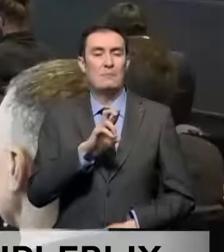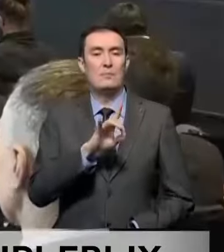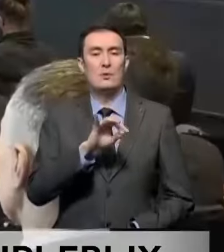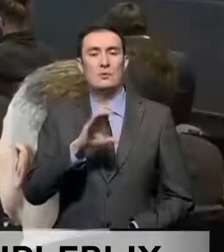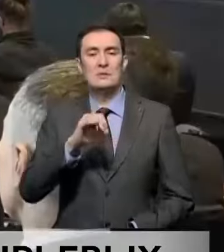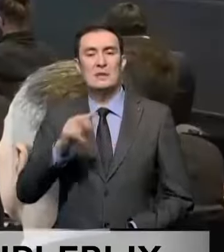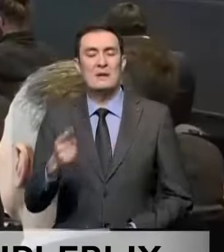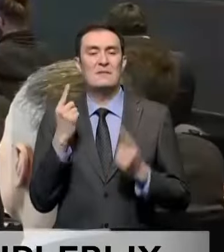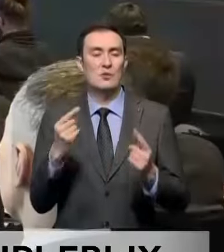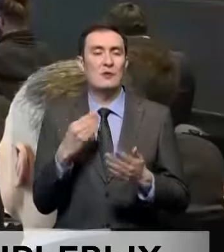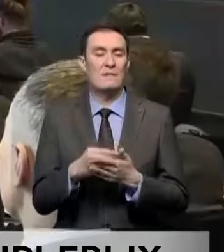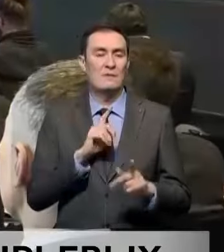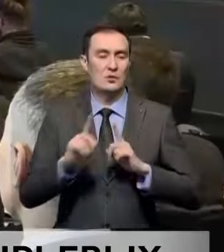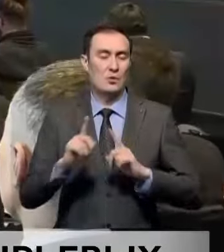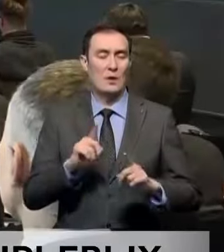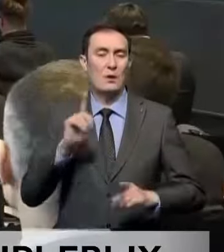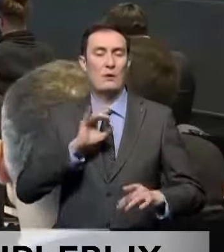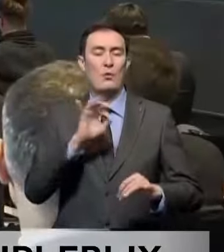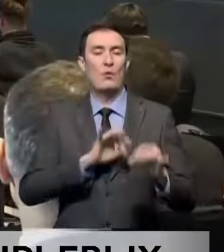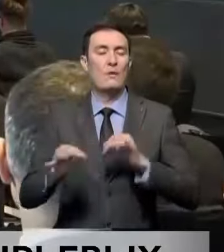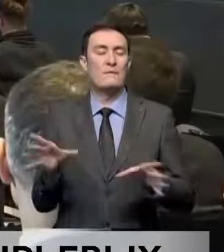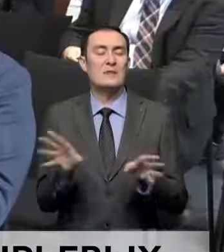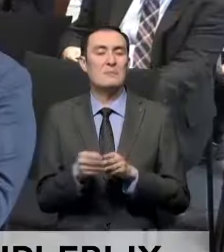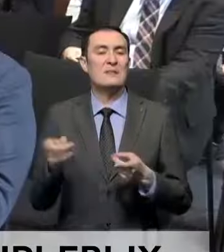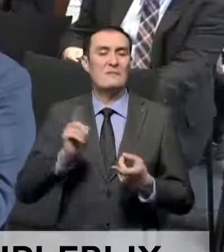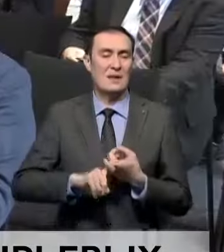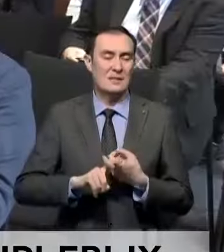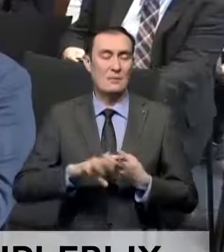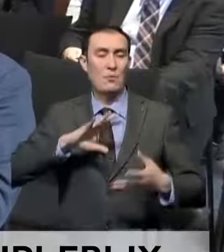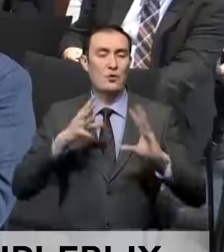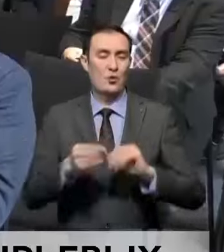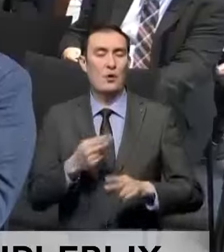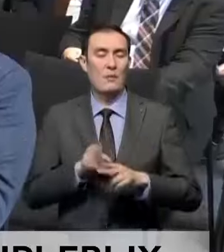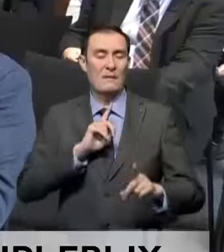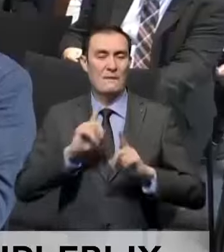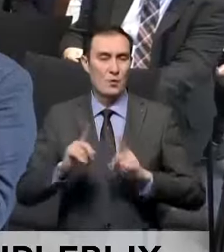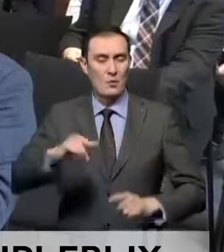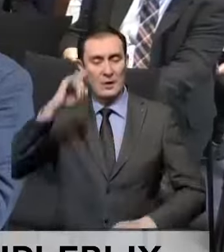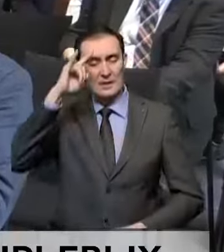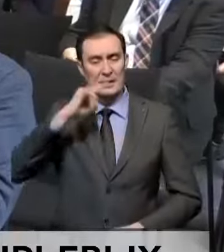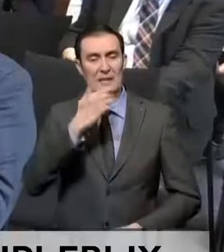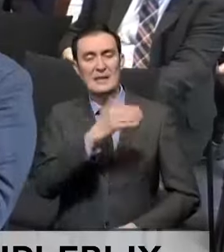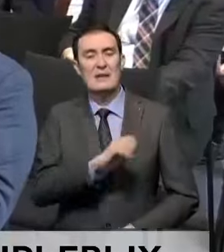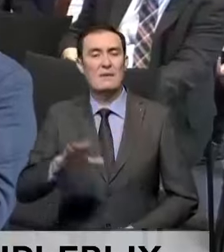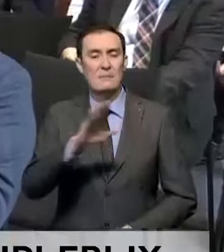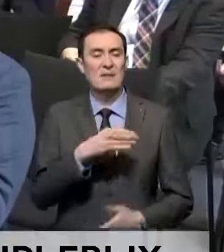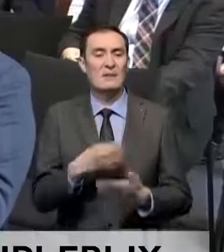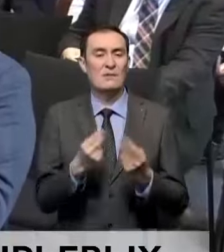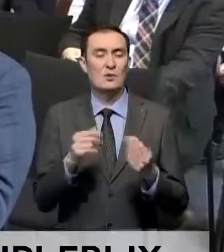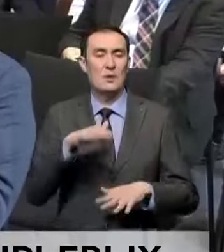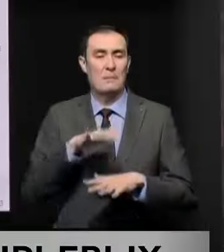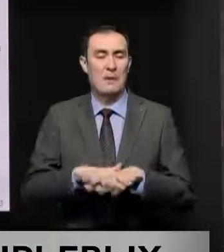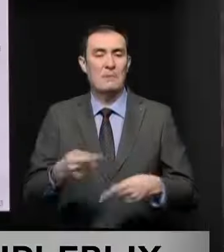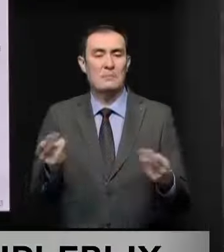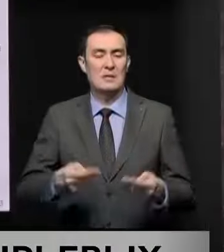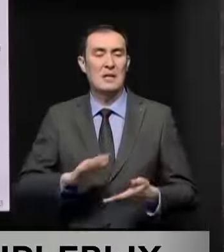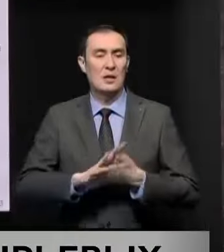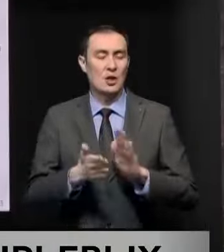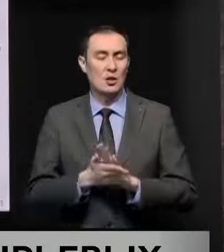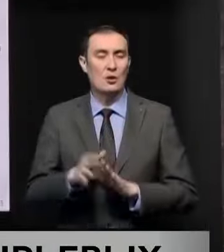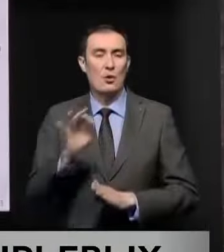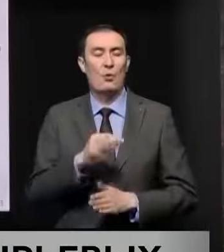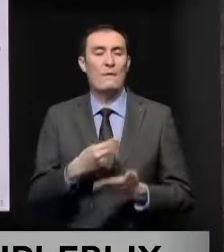крупнейшая инвестиционная конференция по взаимосвязанности. По итогам этого форума Казахстан и Европейский инвестиционный банк подписали